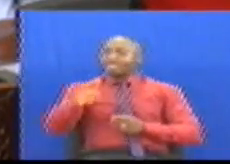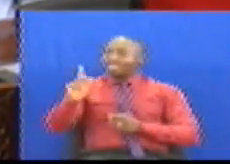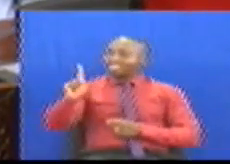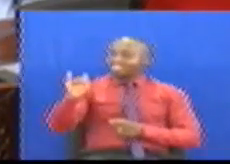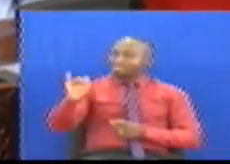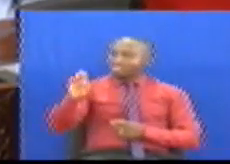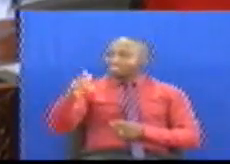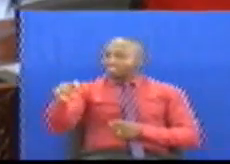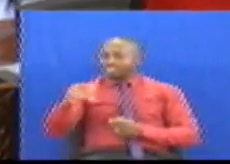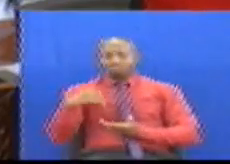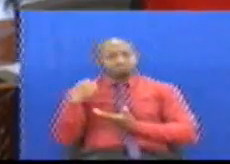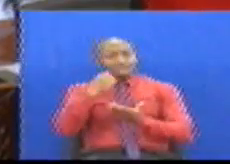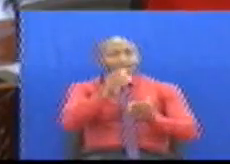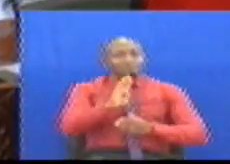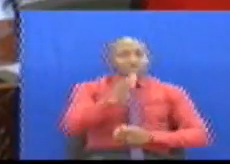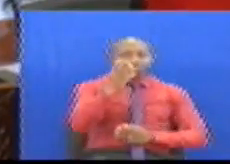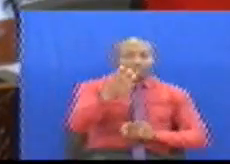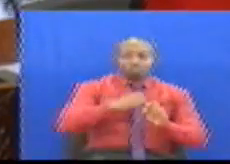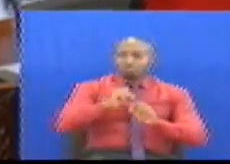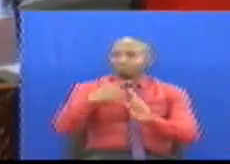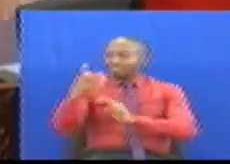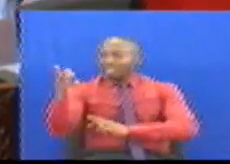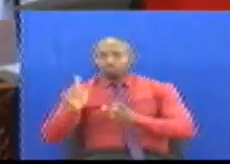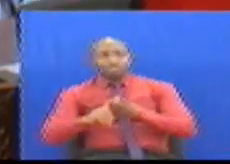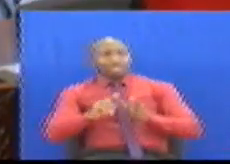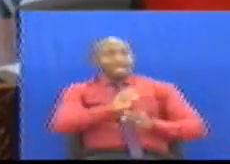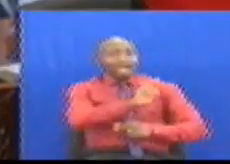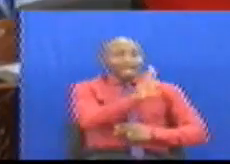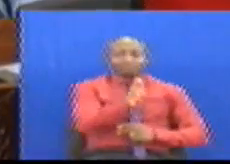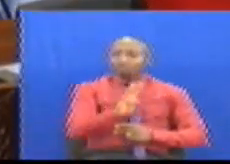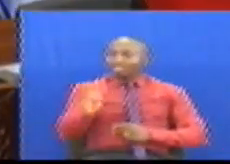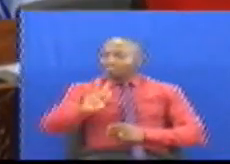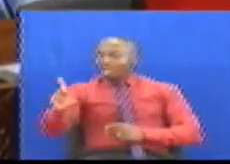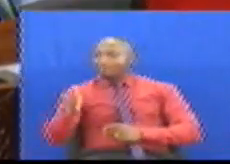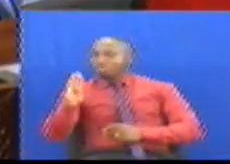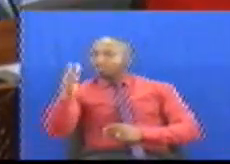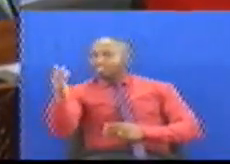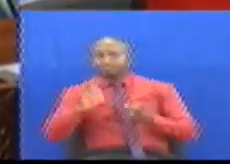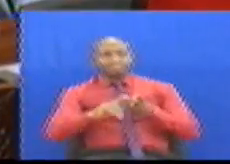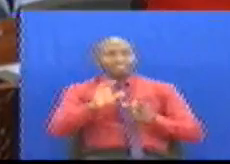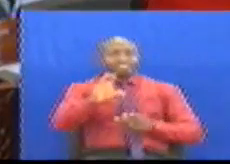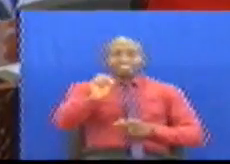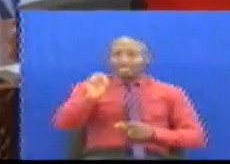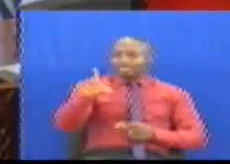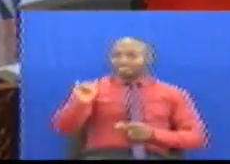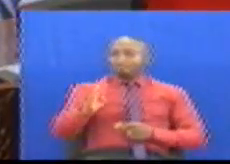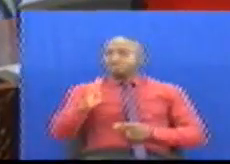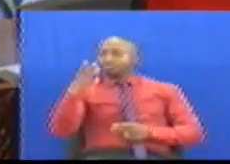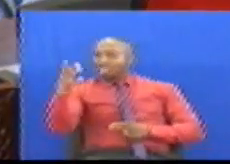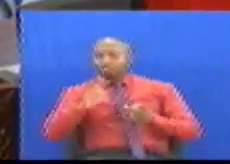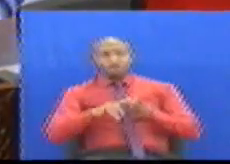bilioni 3,500,000,000, halmashauri ya wilaya ya Kibaa bilioni 4, Chalinze bilioni 5, Mafia